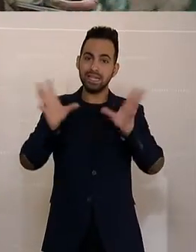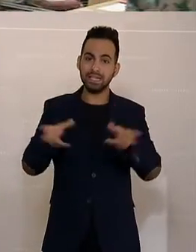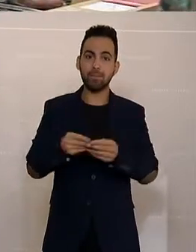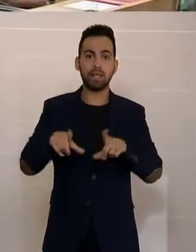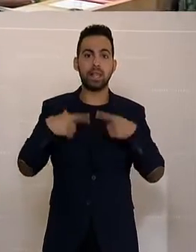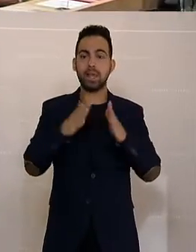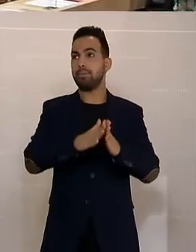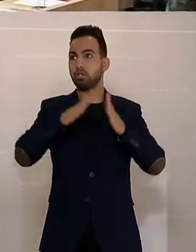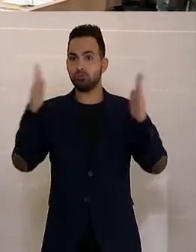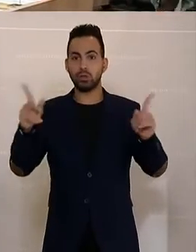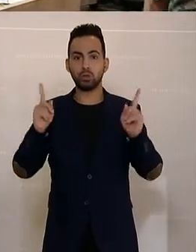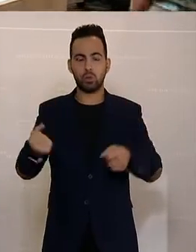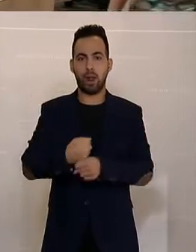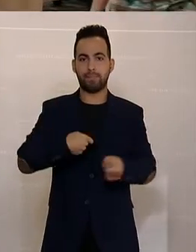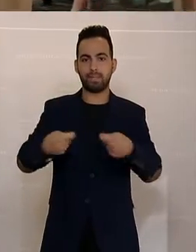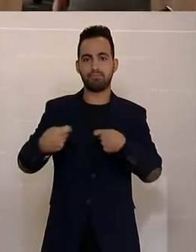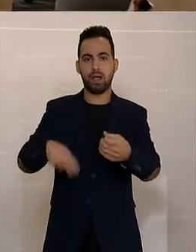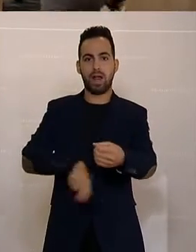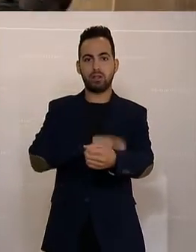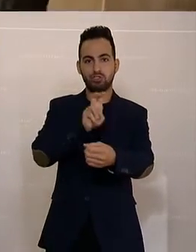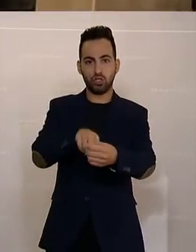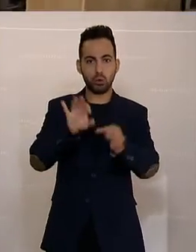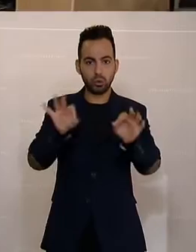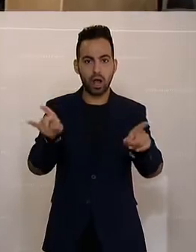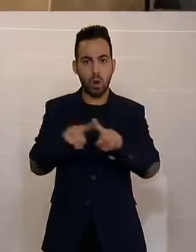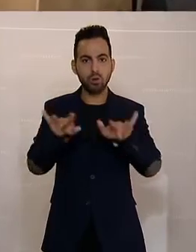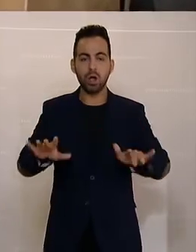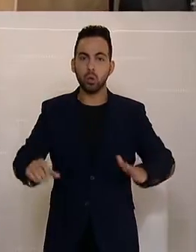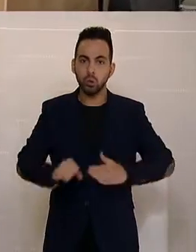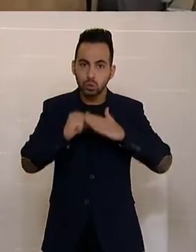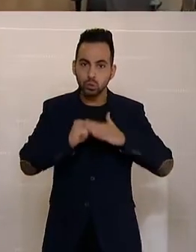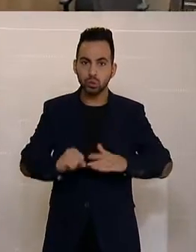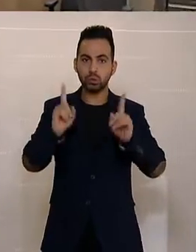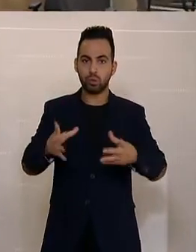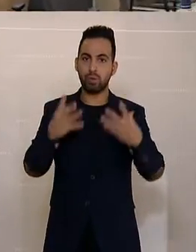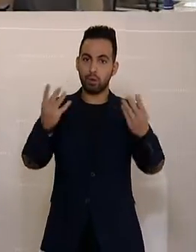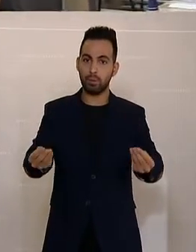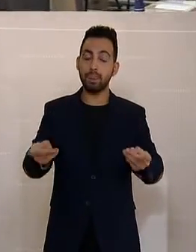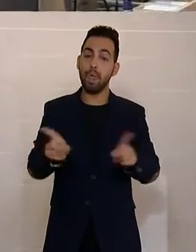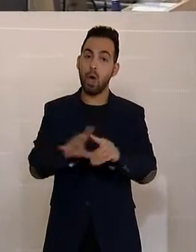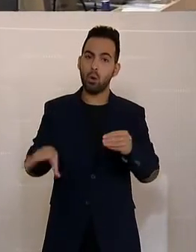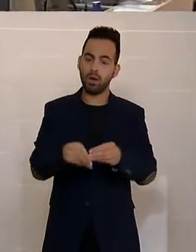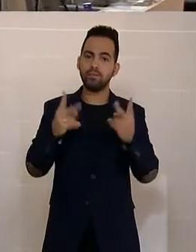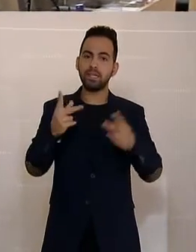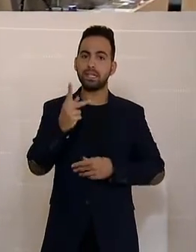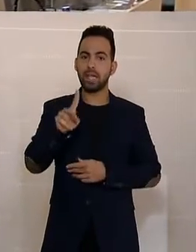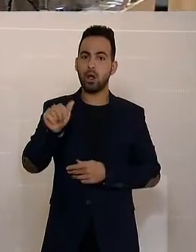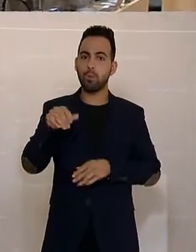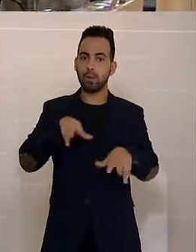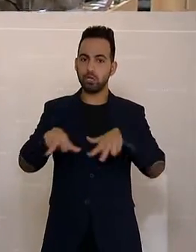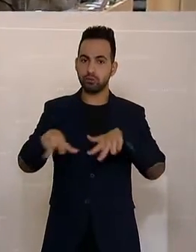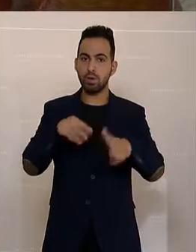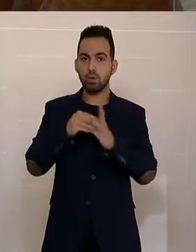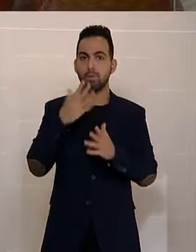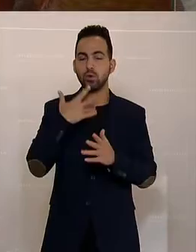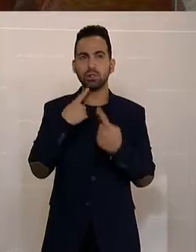einen guten Einstieg in den Arbeitsmarkt zu geben und ihnen auch die Unterstützungen zu geben. Wichtig, das möchte ich noch zum Key-Account-Management sagen, wenn man sich vielleicht sonst